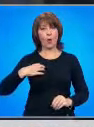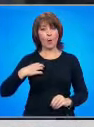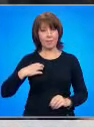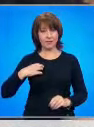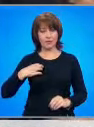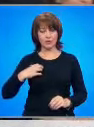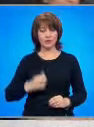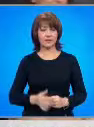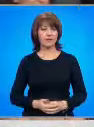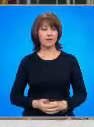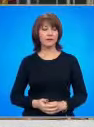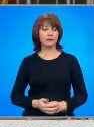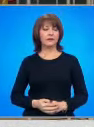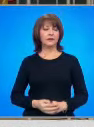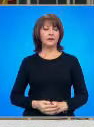и ефективни.